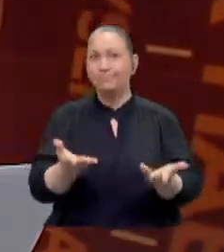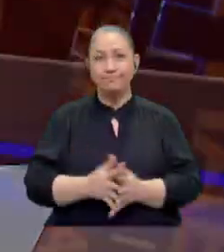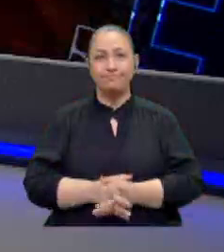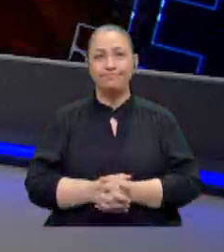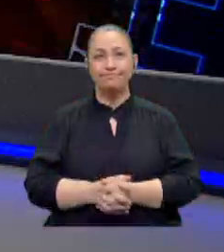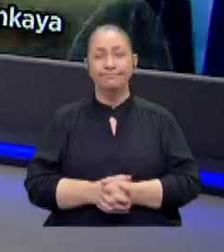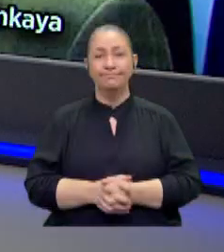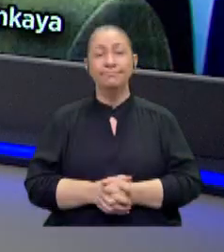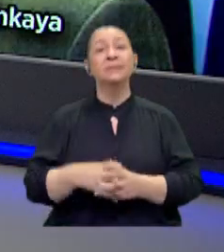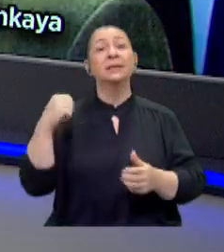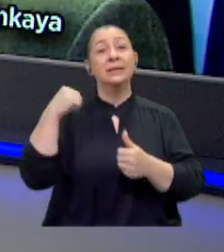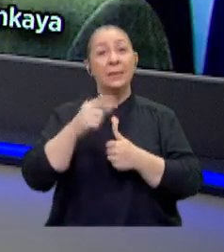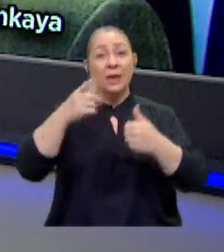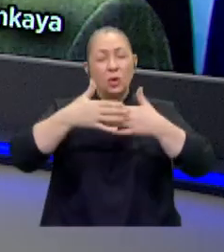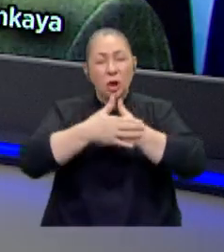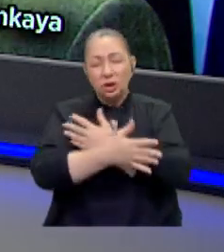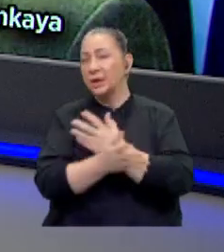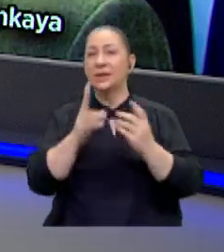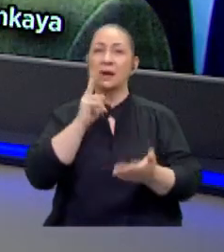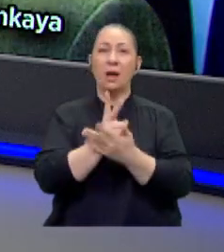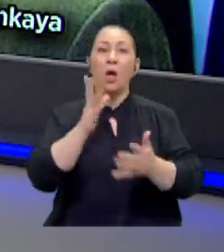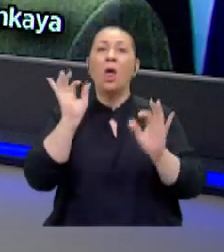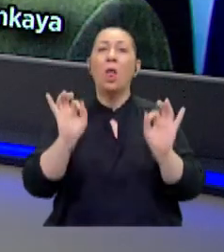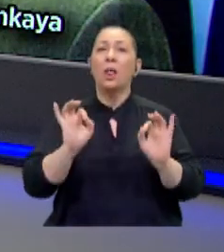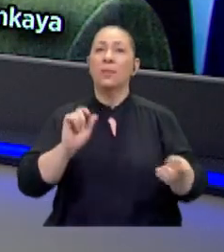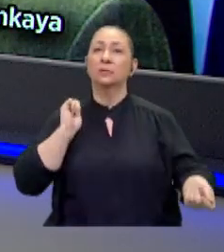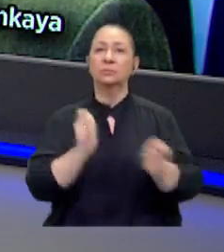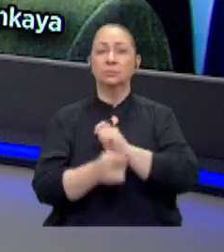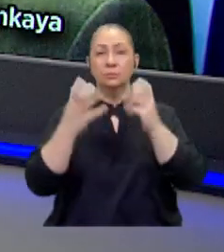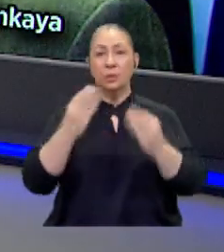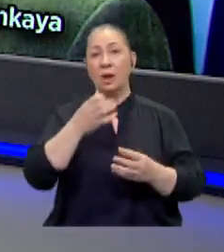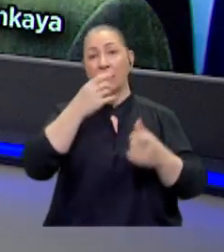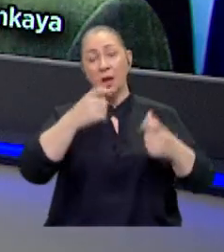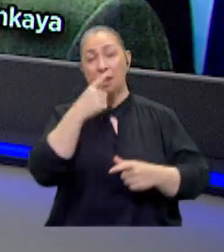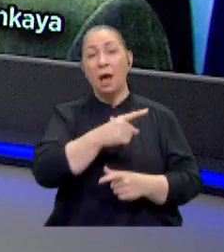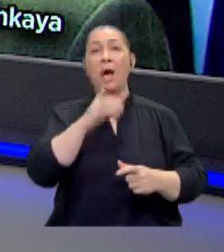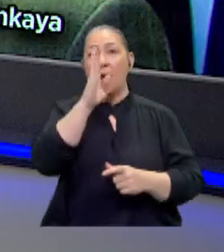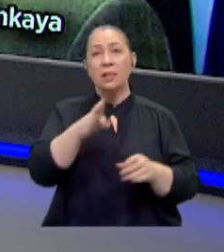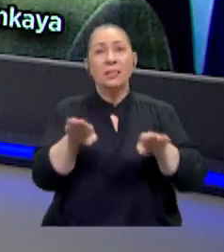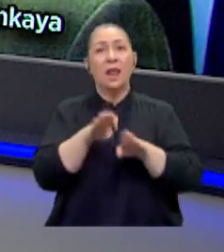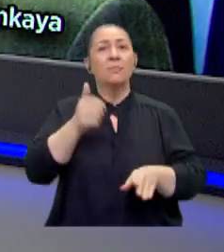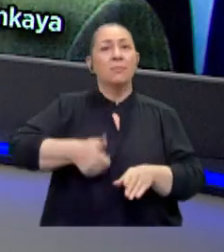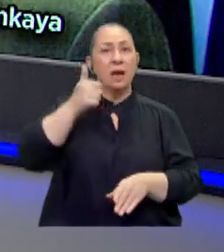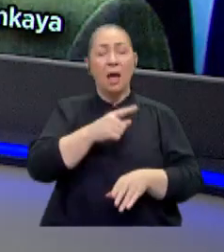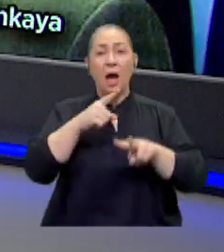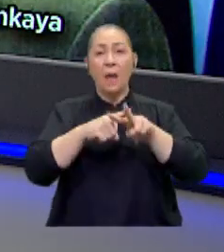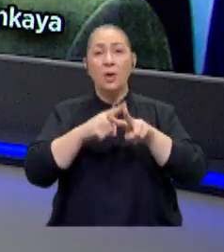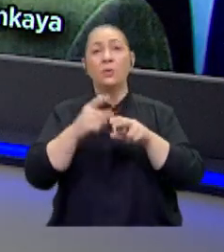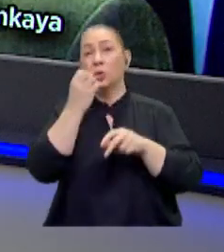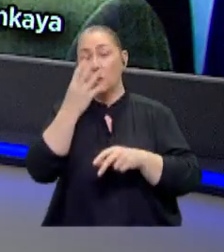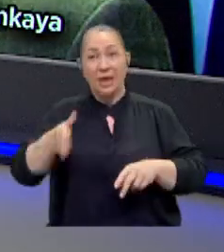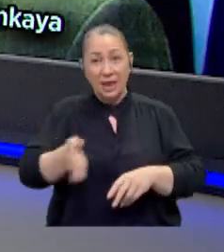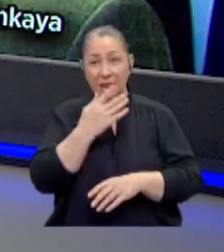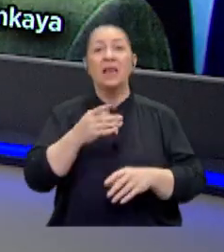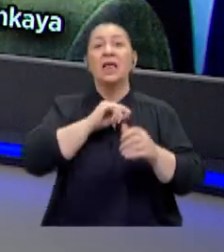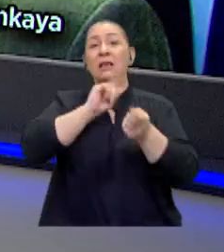bültene. Yine bir gece yarısı kararıyla önemli değişiklikler oldu Ankara'da. Adalet Bakanı Abdülhamit Gül gitti, yerine